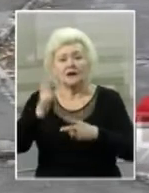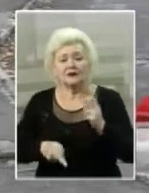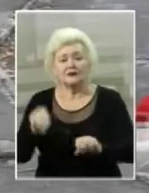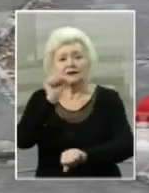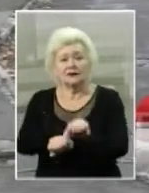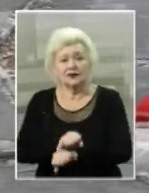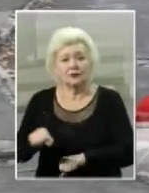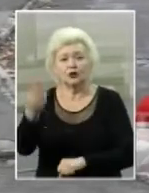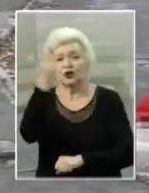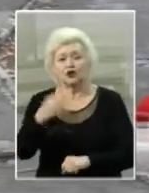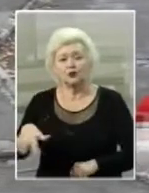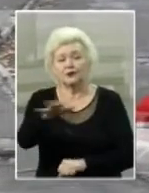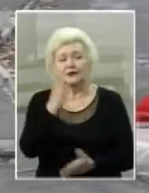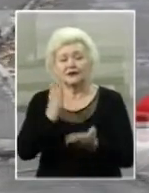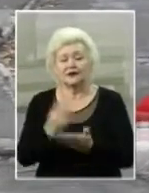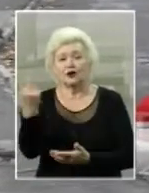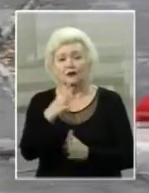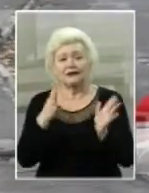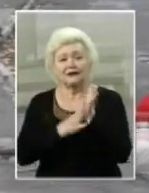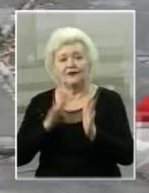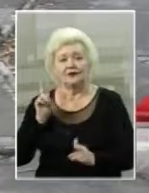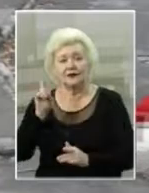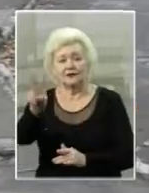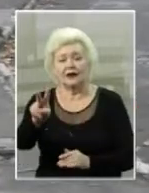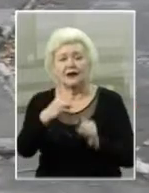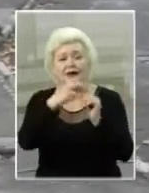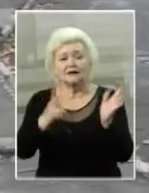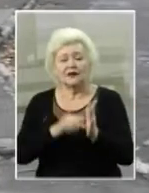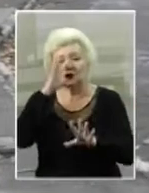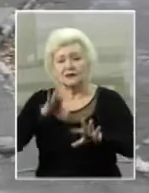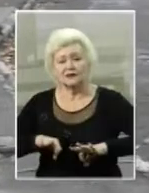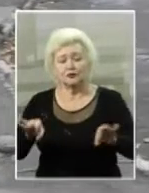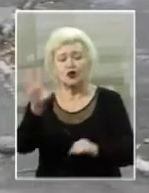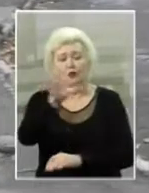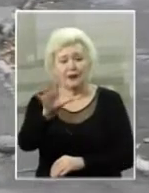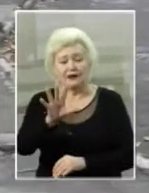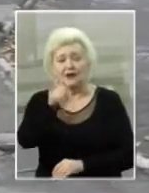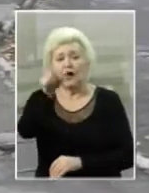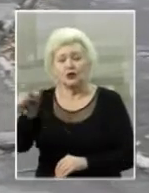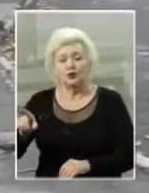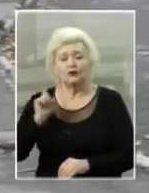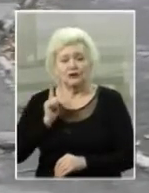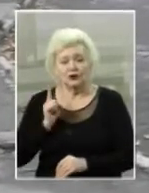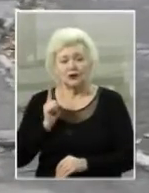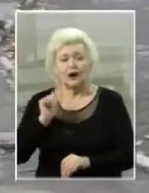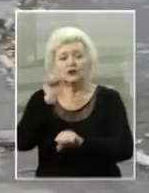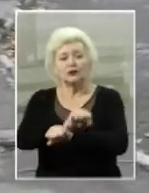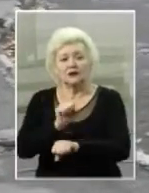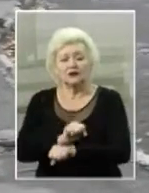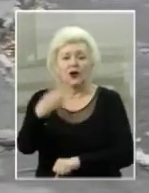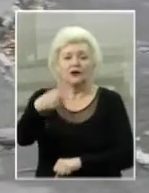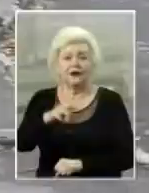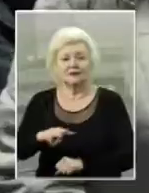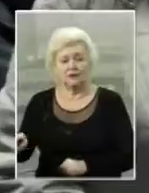Шуменському мікрорайоні, стоїть 1-9 тролейбус, 17-та маршрутка та 5-та. Люди чекають на зупинках по